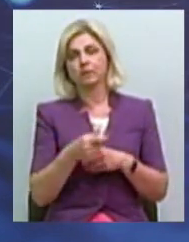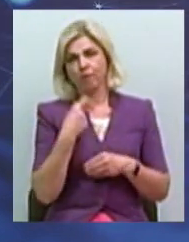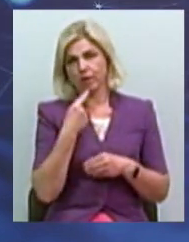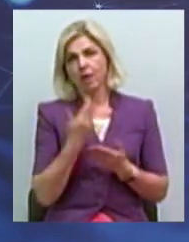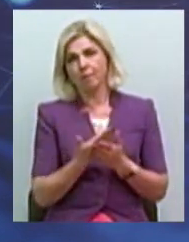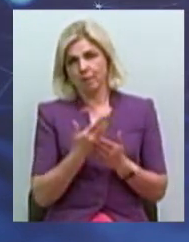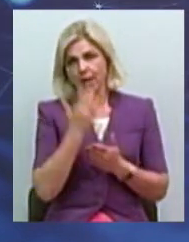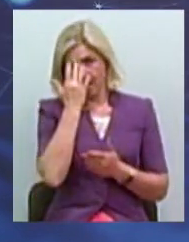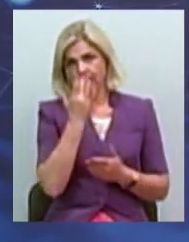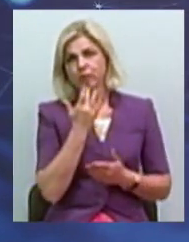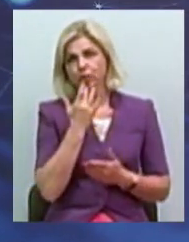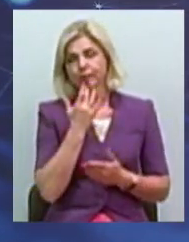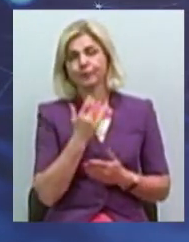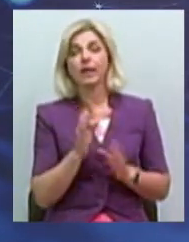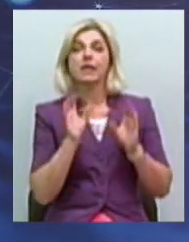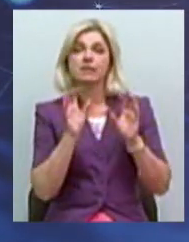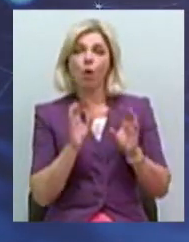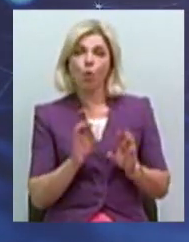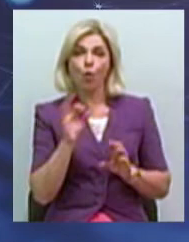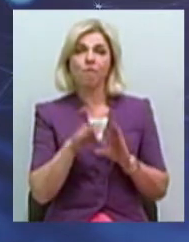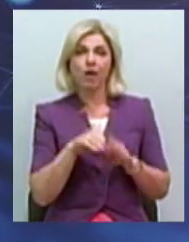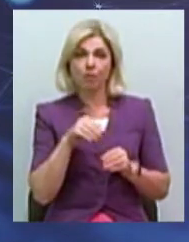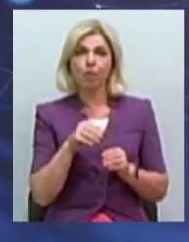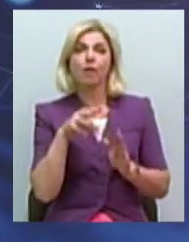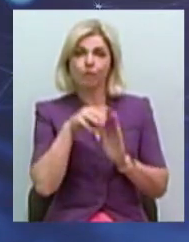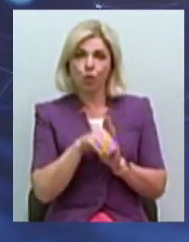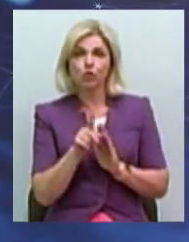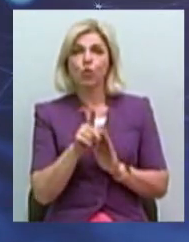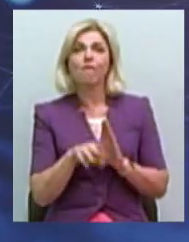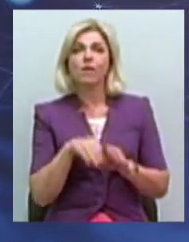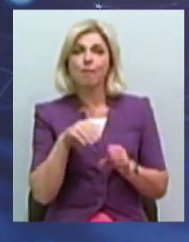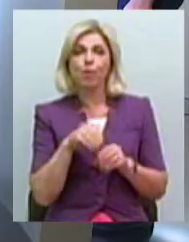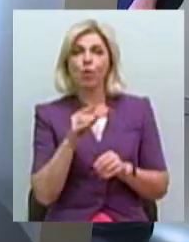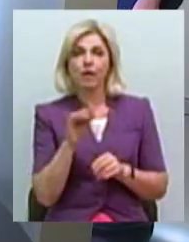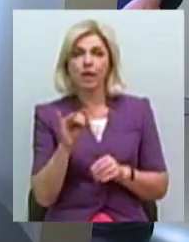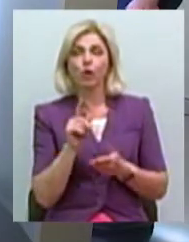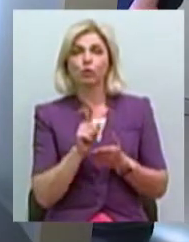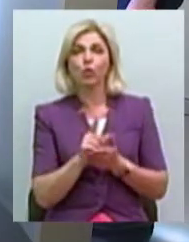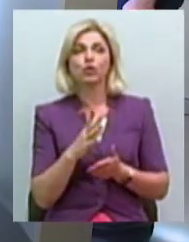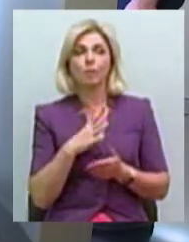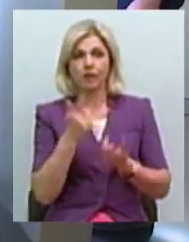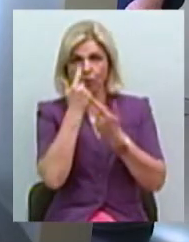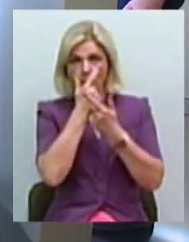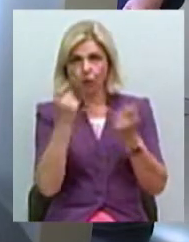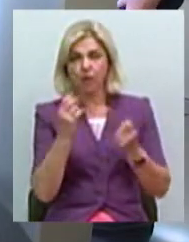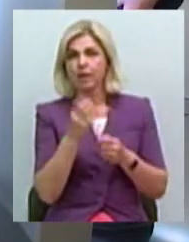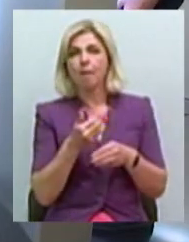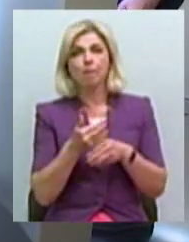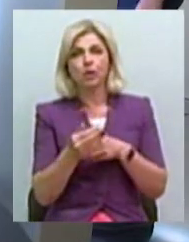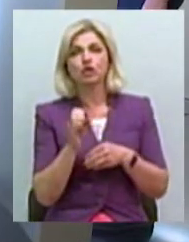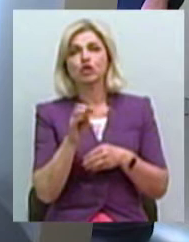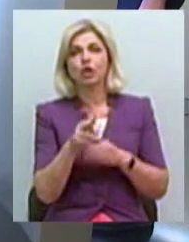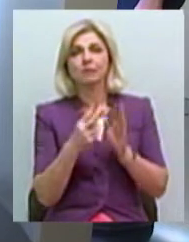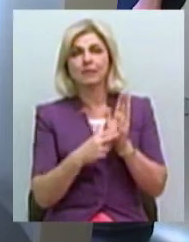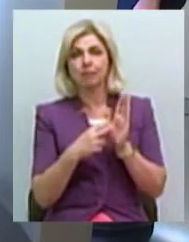напевно, так? Ну, законом про вибори передбачено, що вибори повинні бути оголошені не пізніше, ніж за